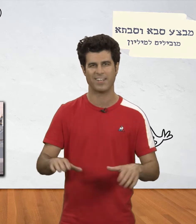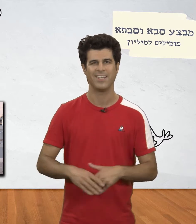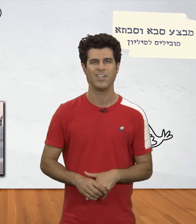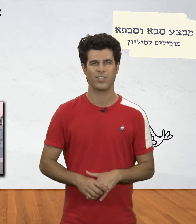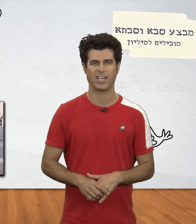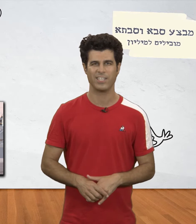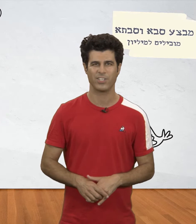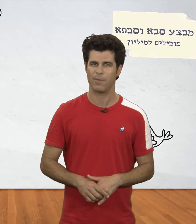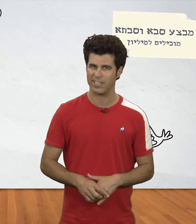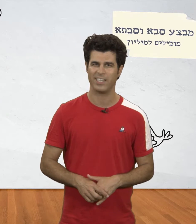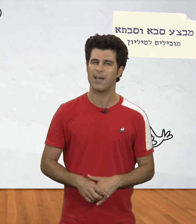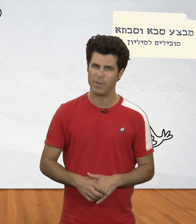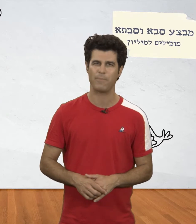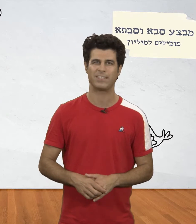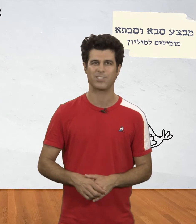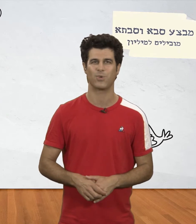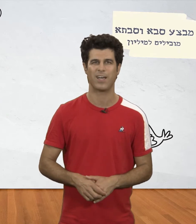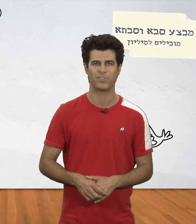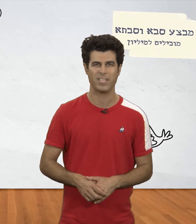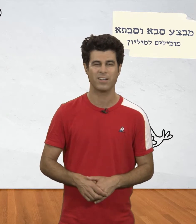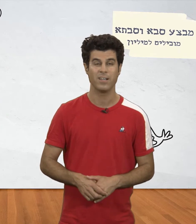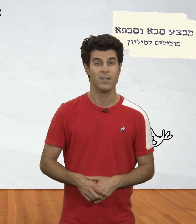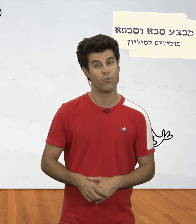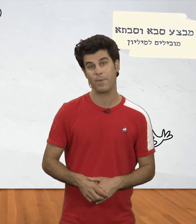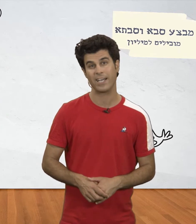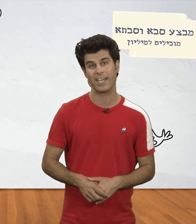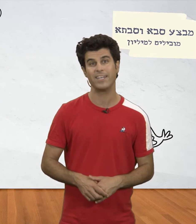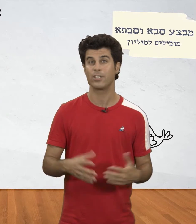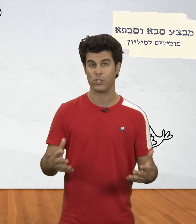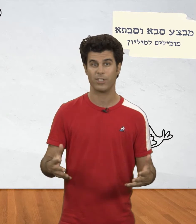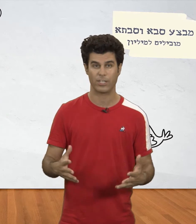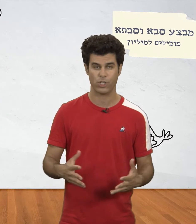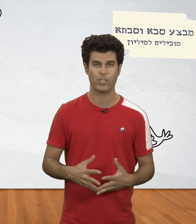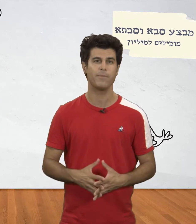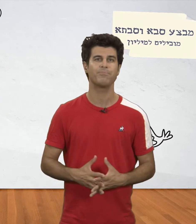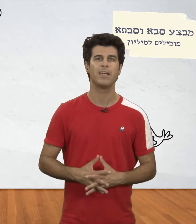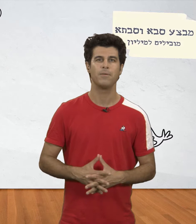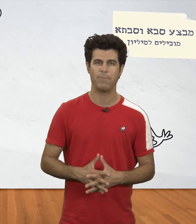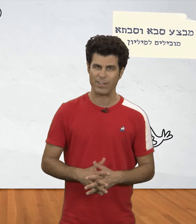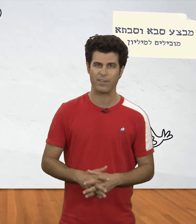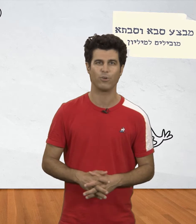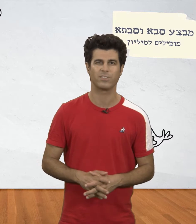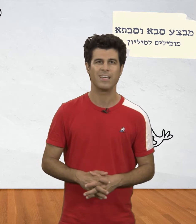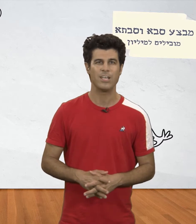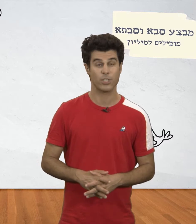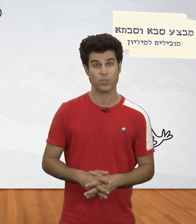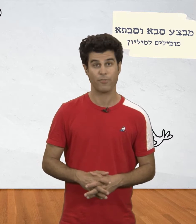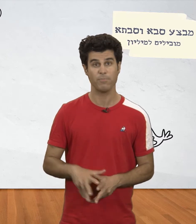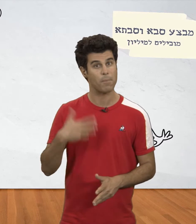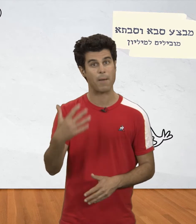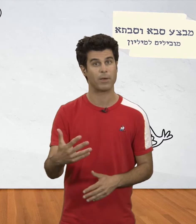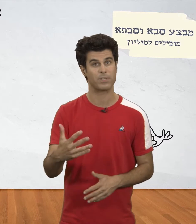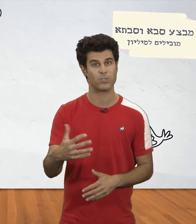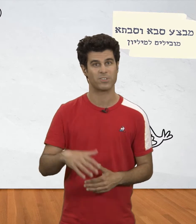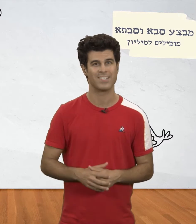מכונן, שהחליט שלמנגינה באמת אסור להפסיק, והוא מנגן לקשישים בבית אבות, שצופים